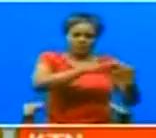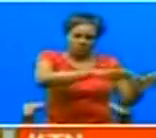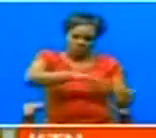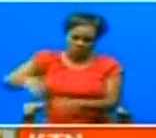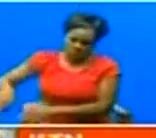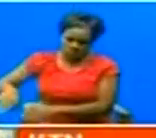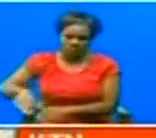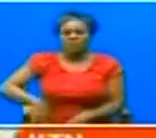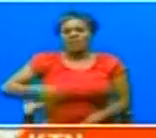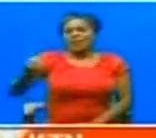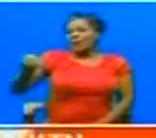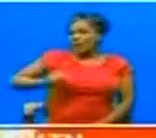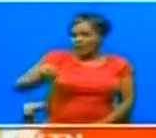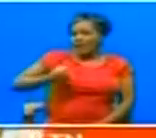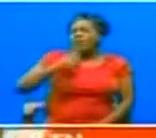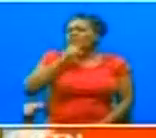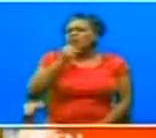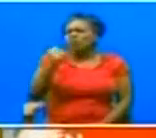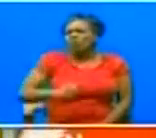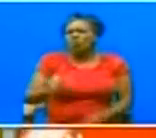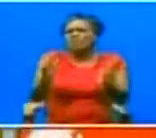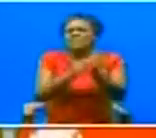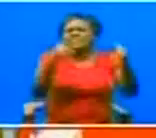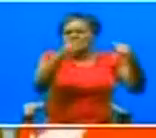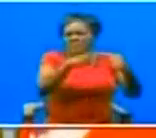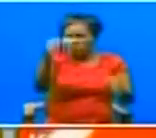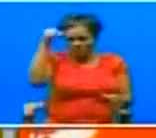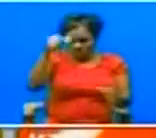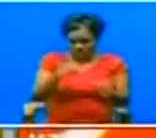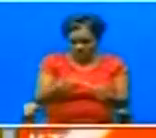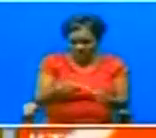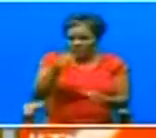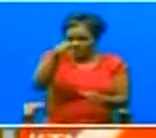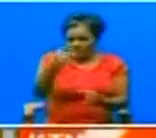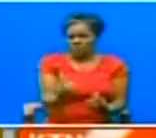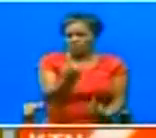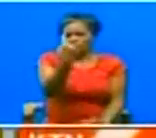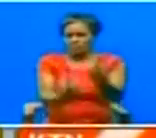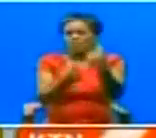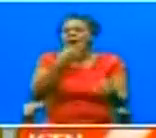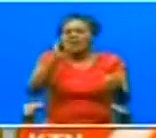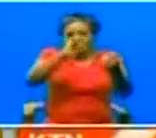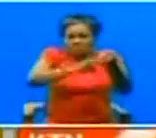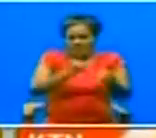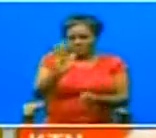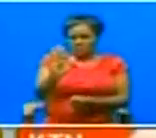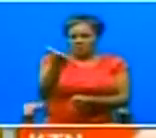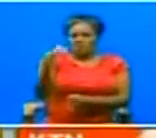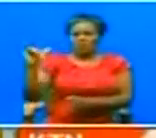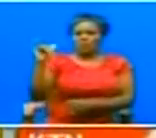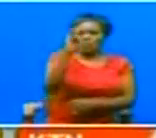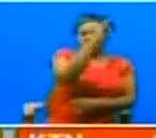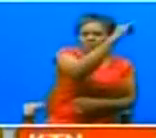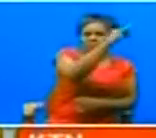Kando na hayo, Khadija Abdullahi Ibrahim, msichana aliye na umri wa miaka 16, anadaiwa kuchomwa na mumewe,